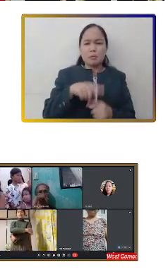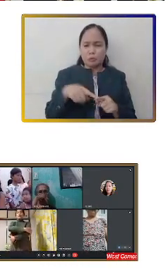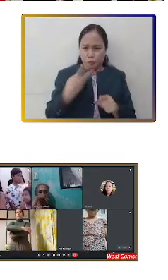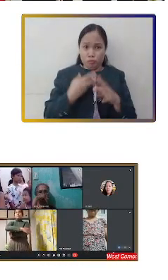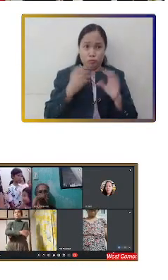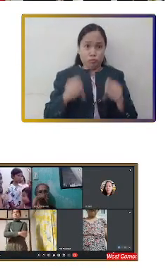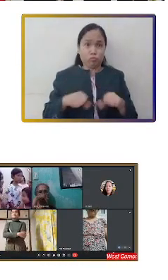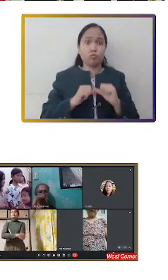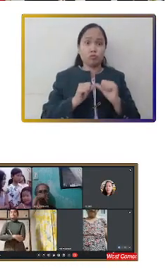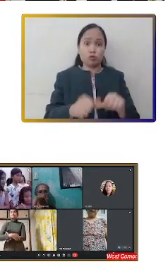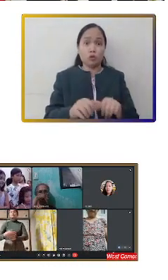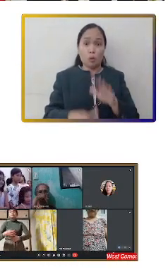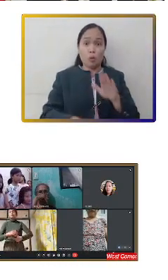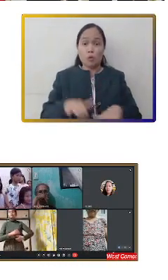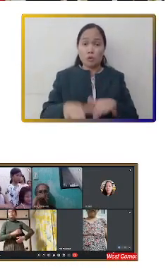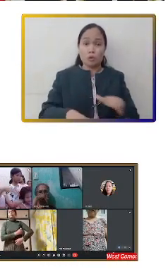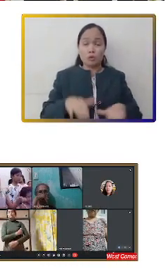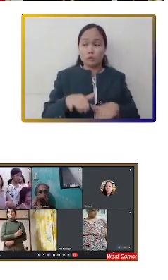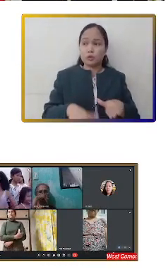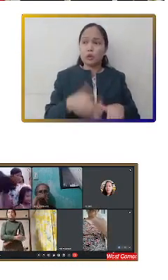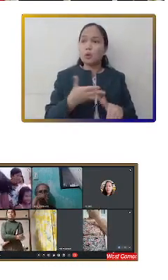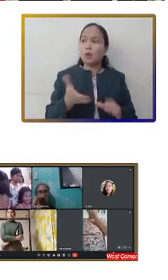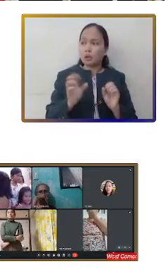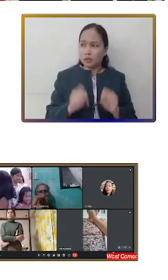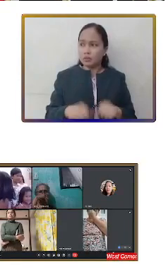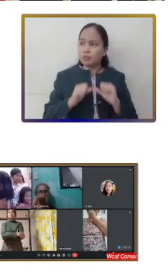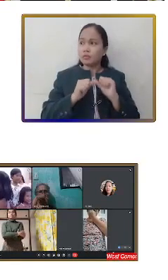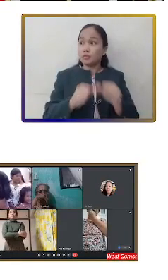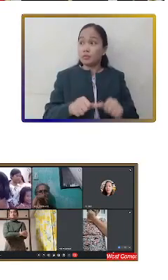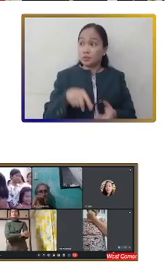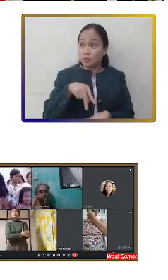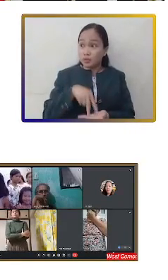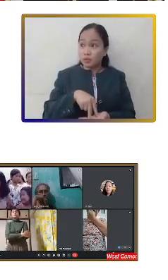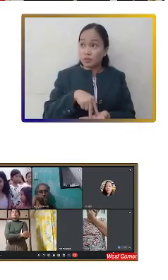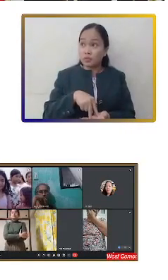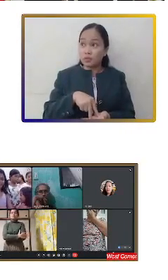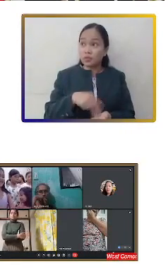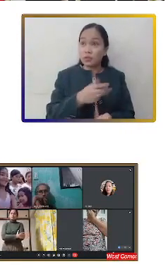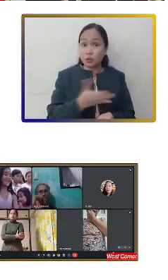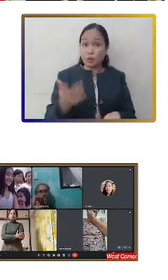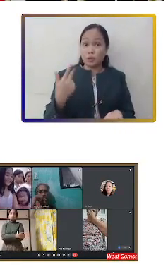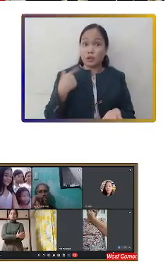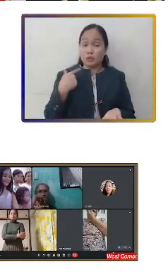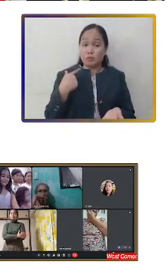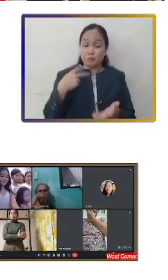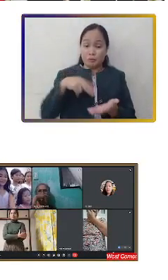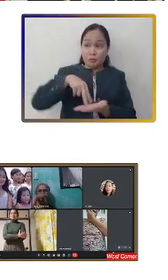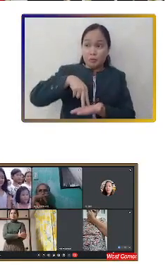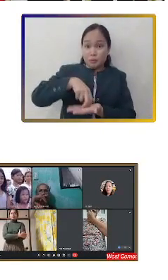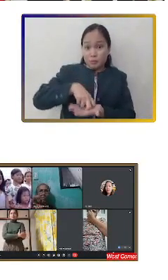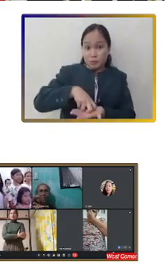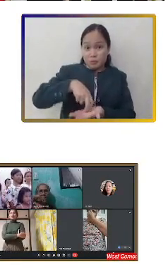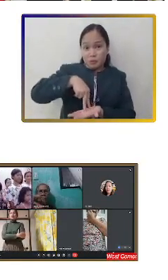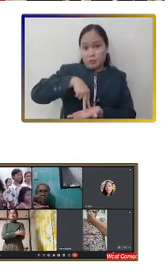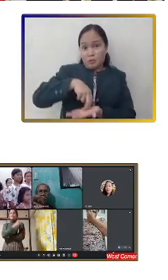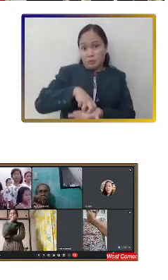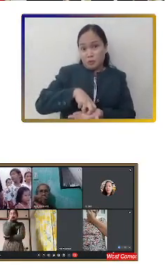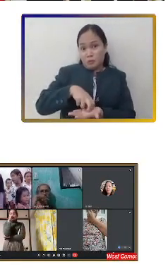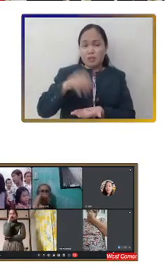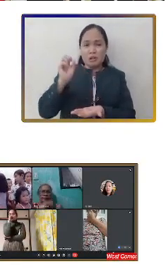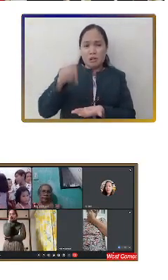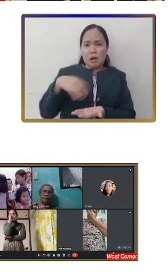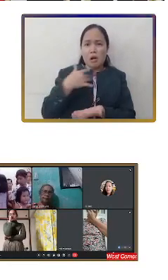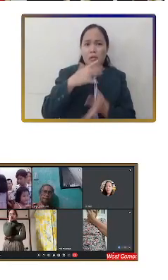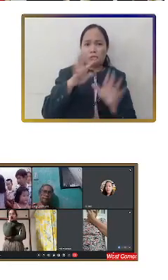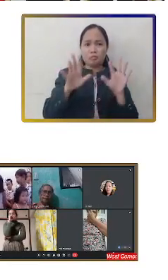kayo. Kahit nakakatayo pa tayo. You see, nakakatupi pa ng tuhod, nakakagalaw pa yung, gumagalaw pa yung mga